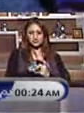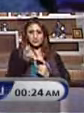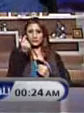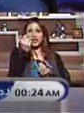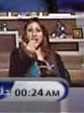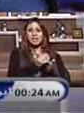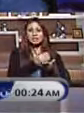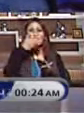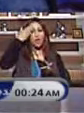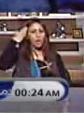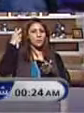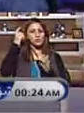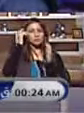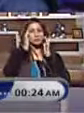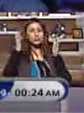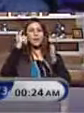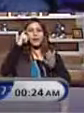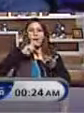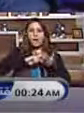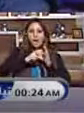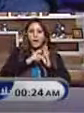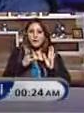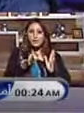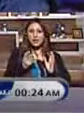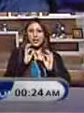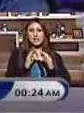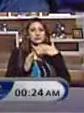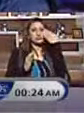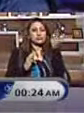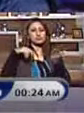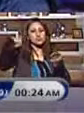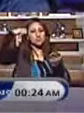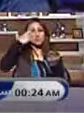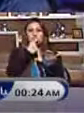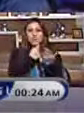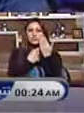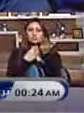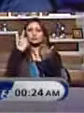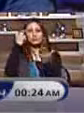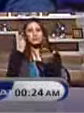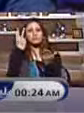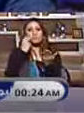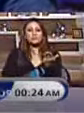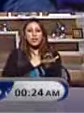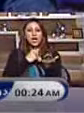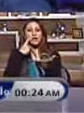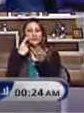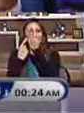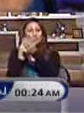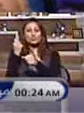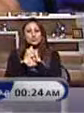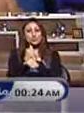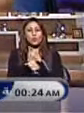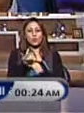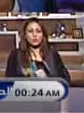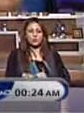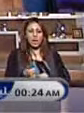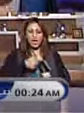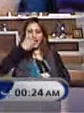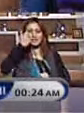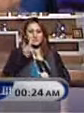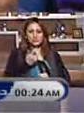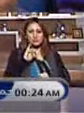كده للخروج من هذه الازمه وتقدم للرئيس او لمؤسسه الرئاسه هذه اقتراحات سليمه القضاه يقعدوا يقولوا في